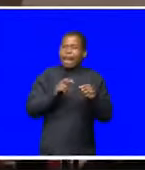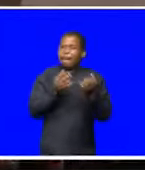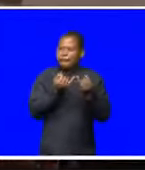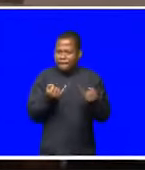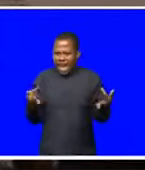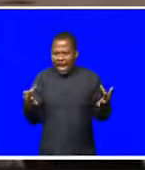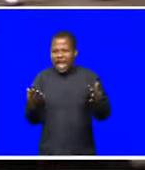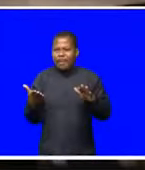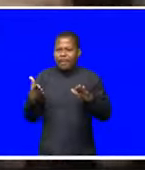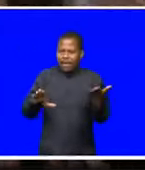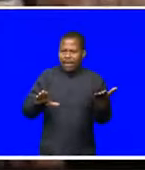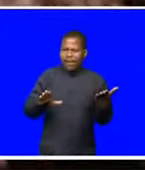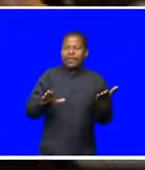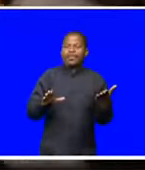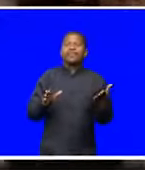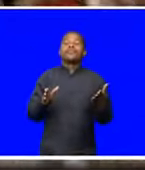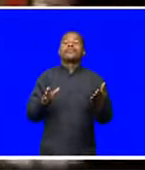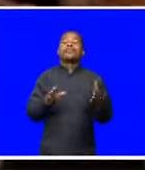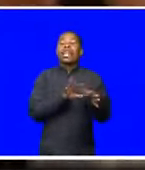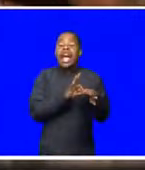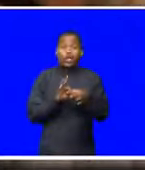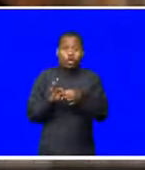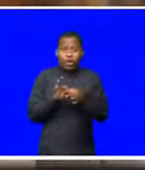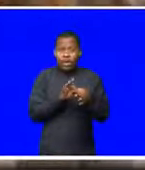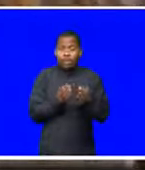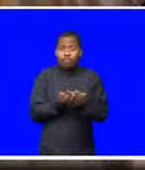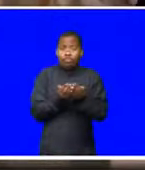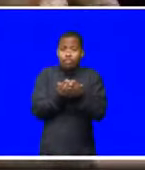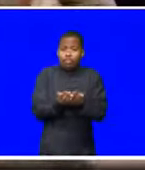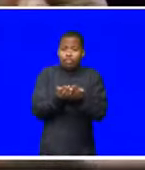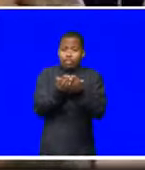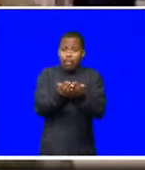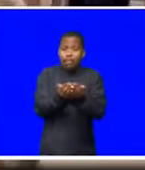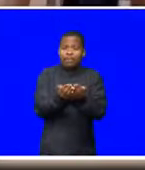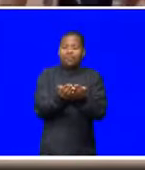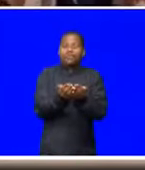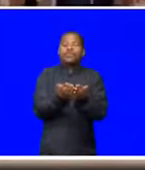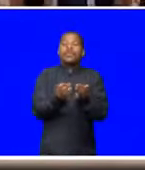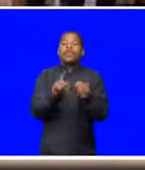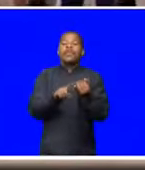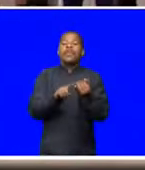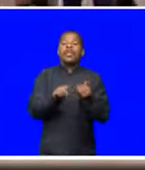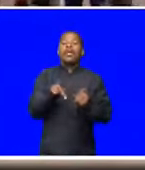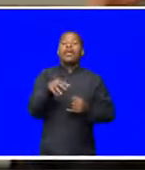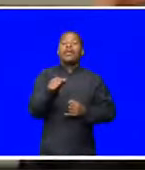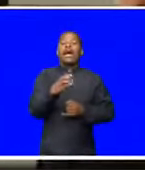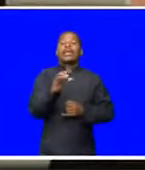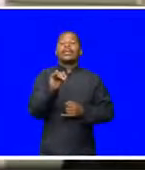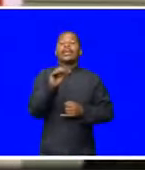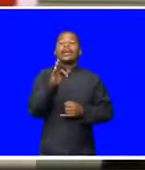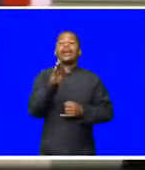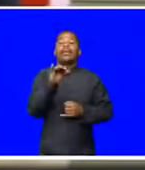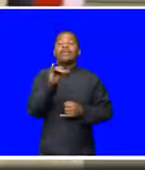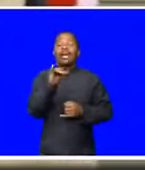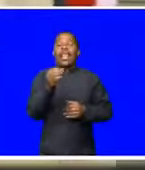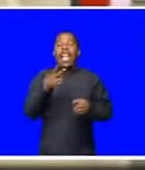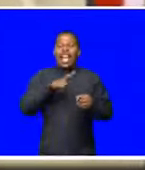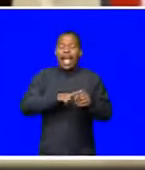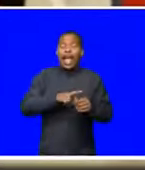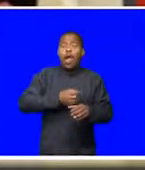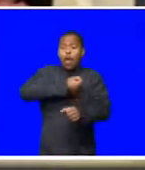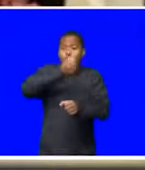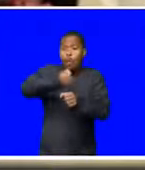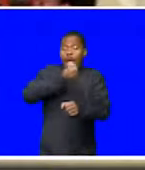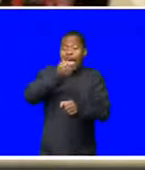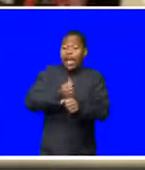mkhuhlane. Inhlangano yemikhumbi i-Pacific Explorer kanye nalenye leyatiwa nge-PNO beselokhu timile